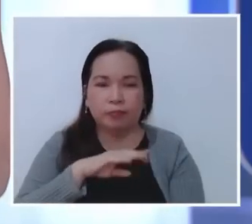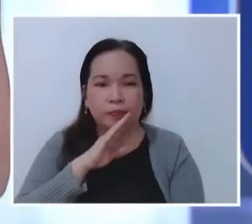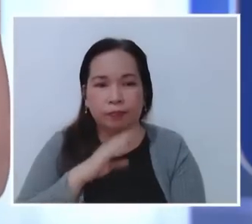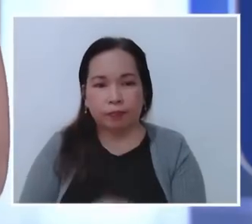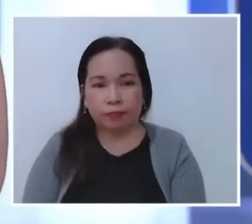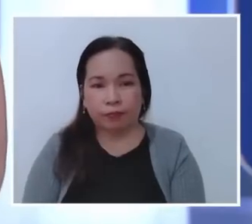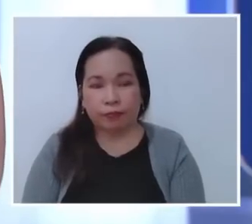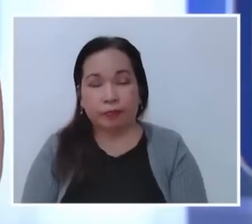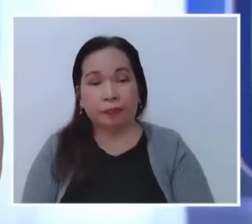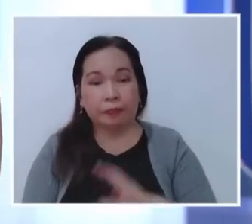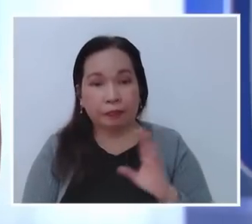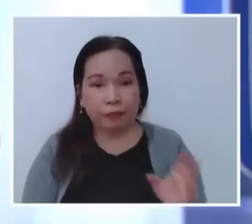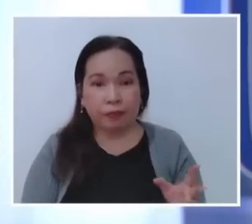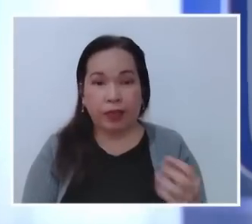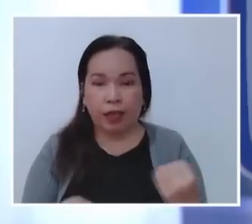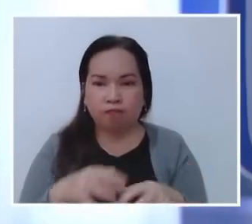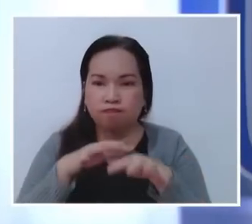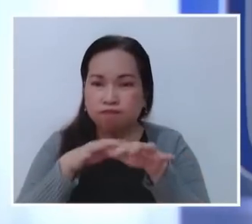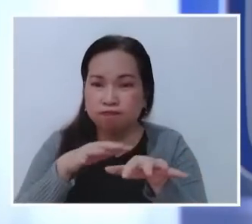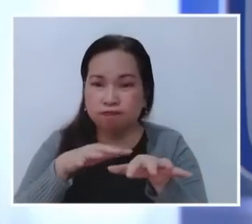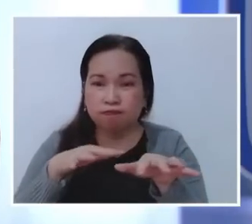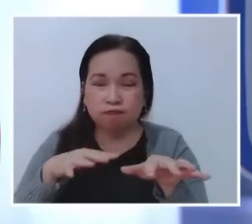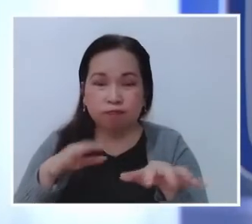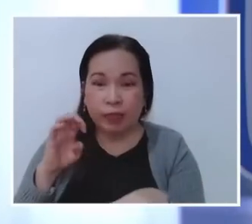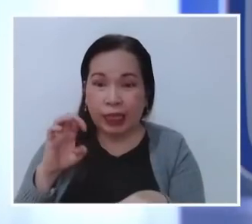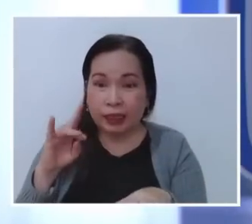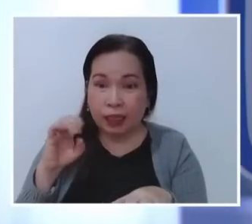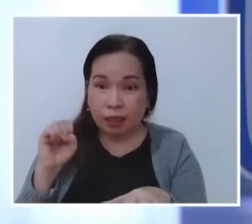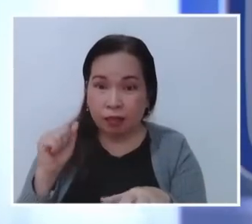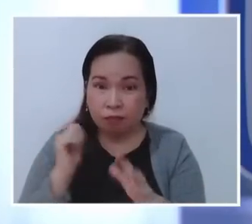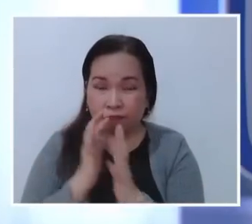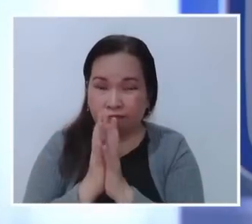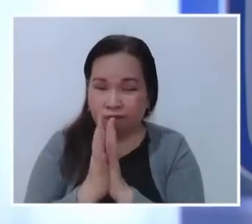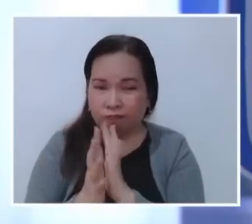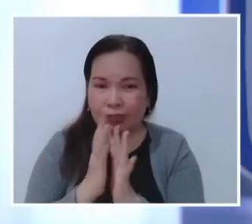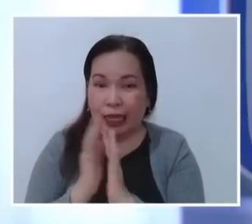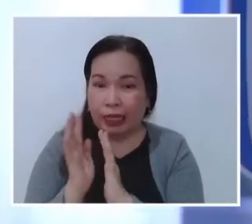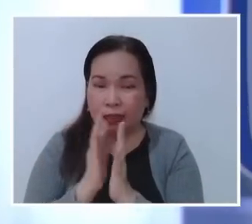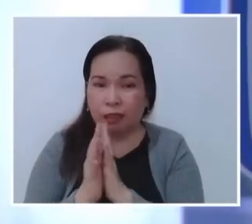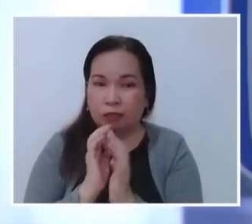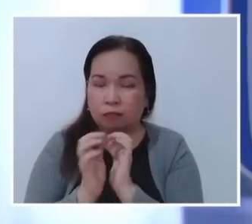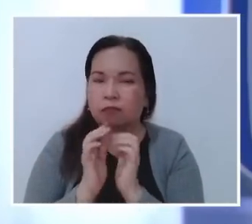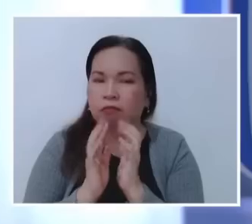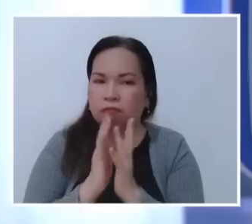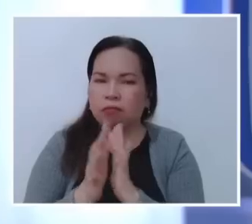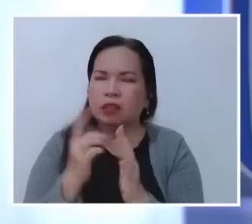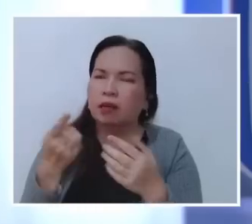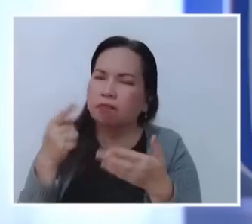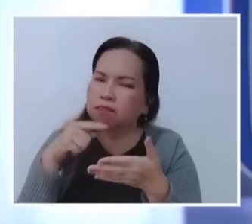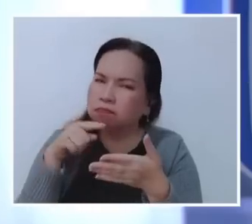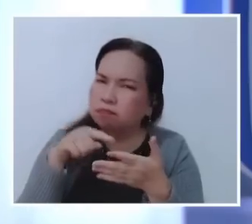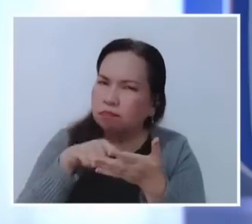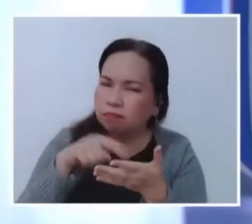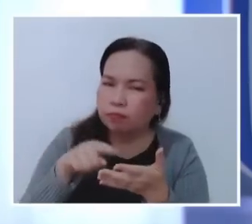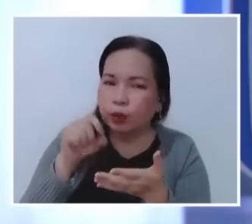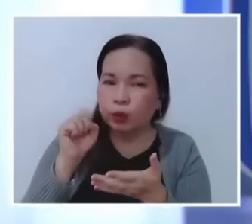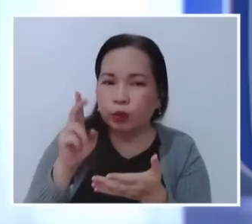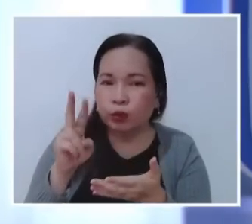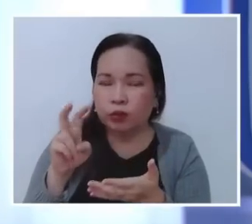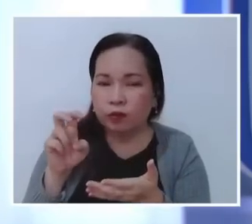Tumaas ang bilang ng mga sasakyan na dumadaan sa EDSA batay sa isinagawang traffic survey noong May 22,